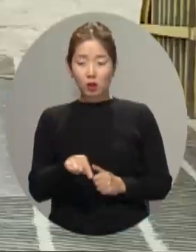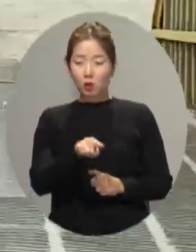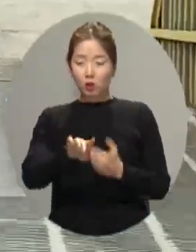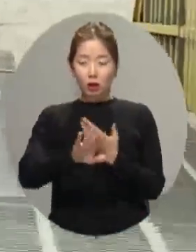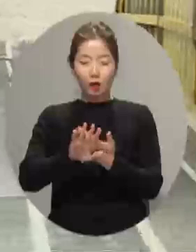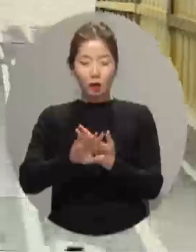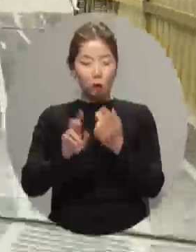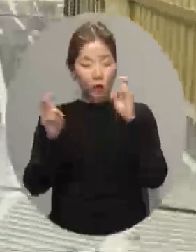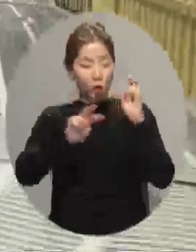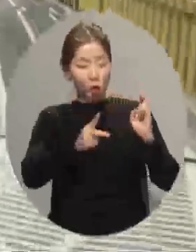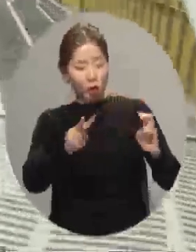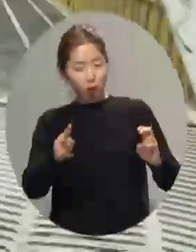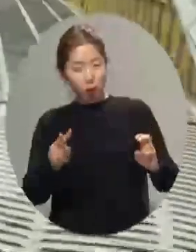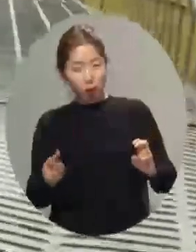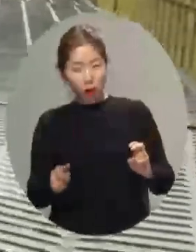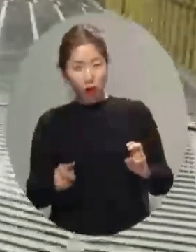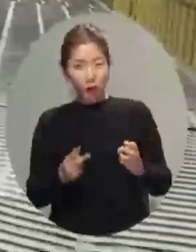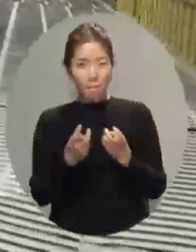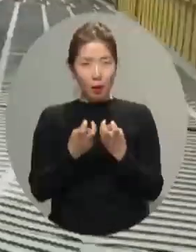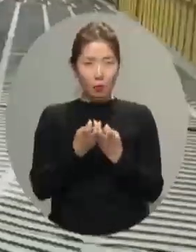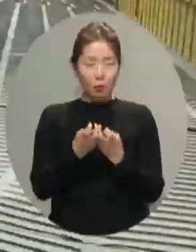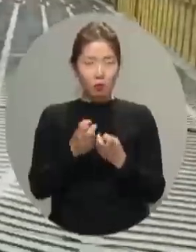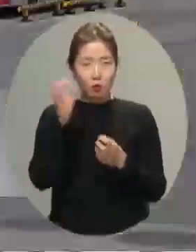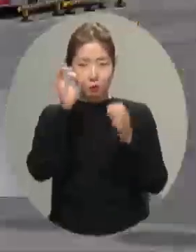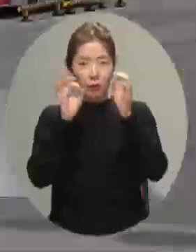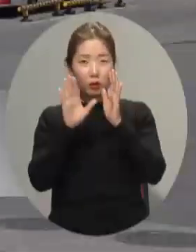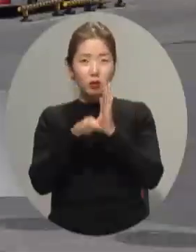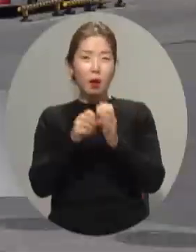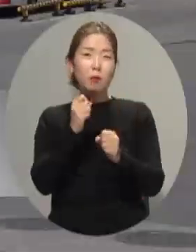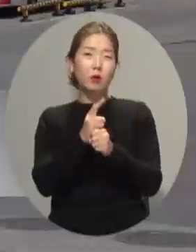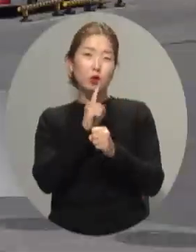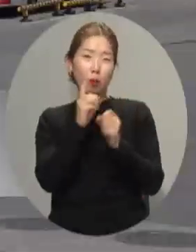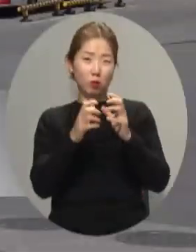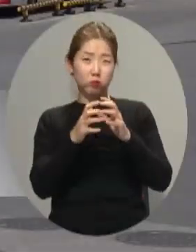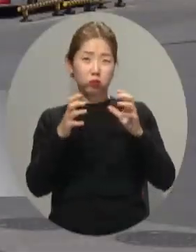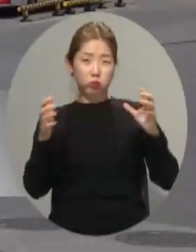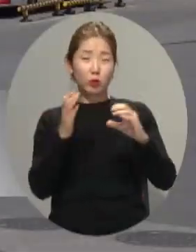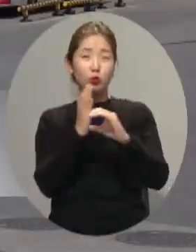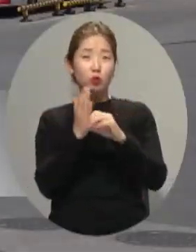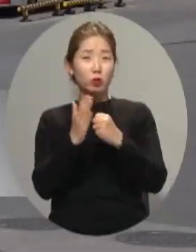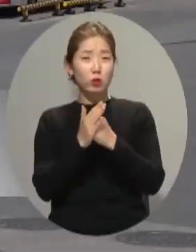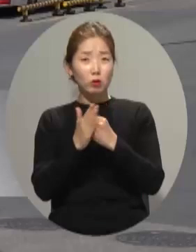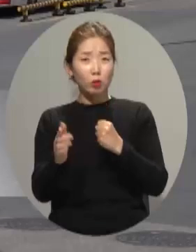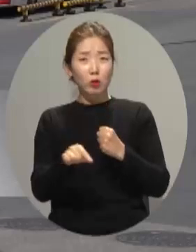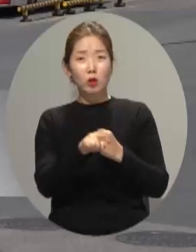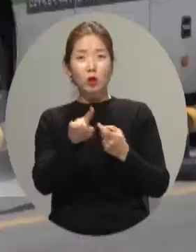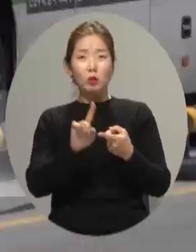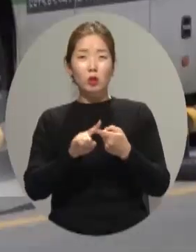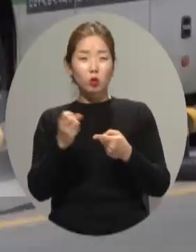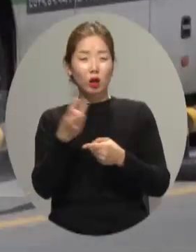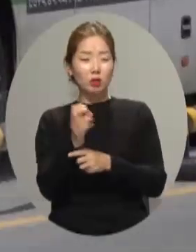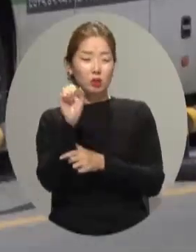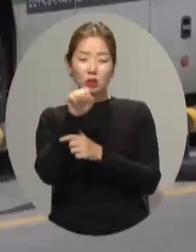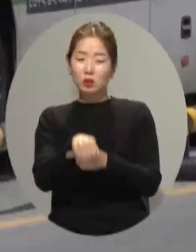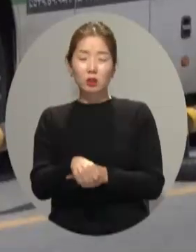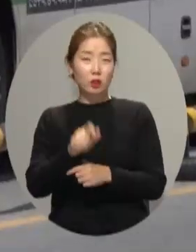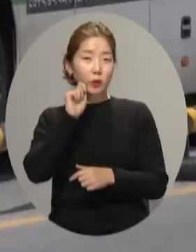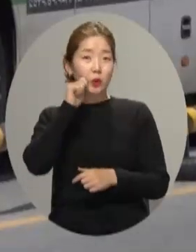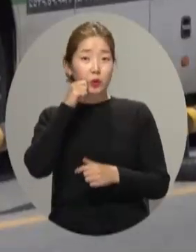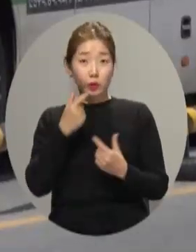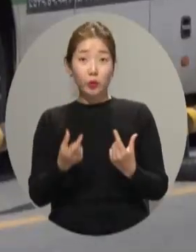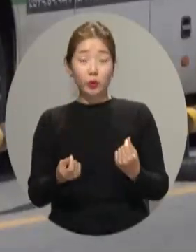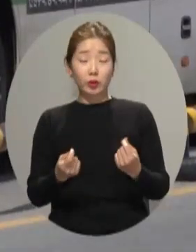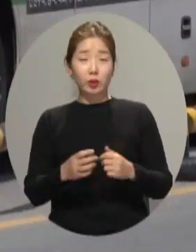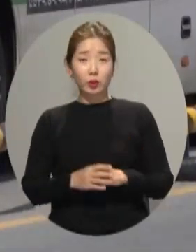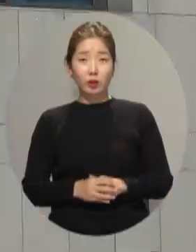다른 업체로 돌리는 등 우회책을 쓴다고 하더라도 이미 논란이 불거진 상황에서 도와 시에 재승인을 받기는 어려울 것으로